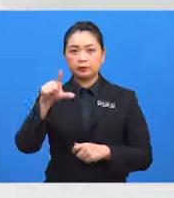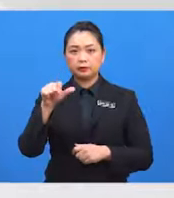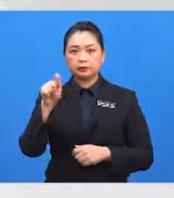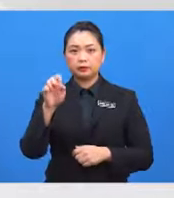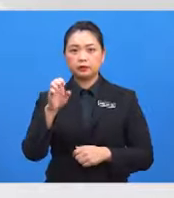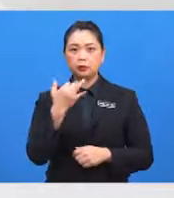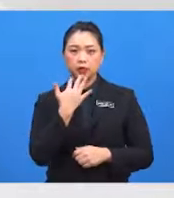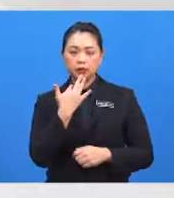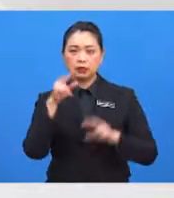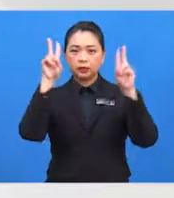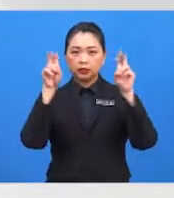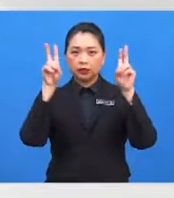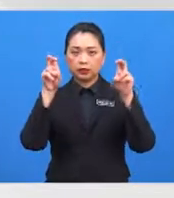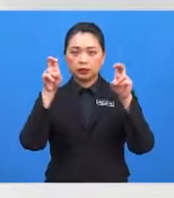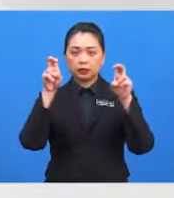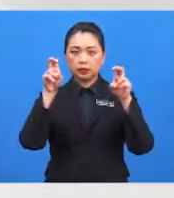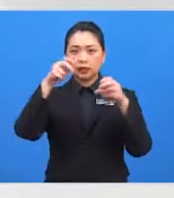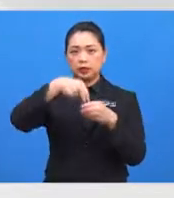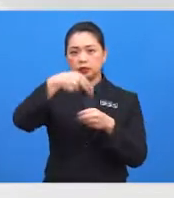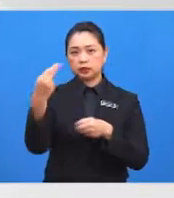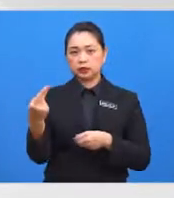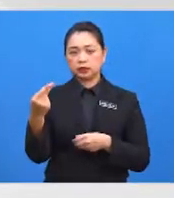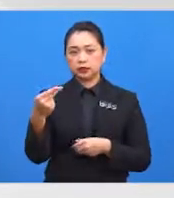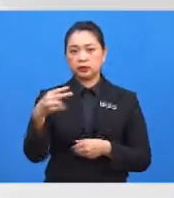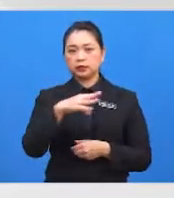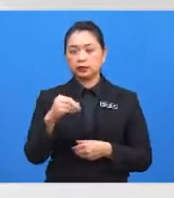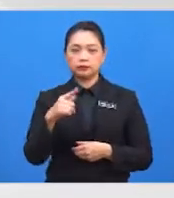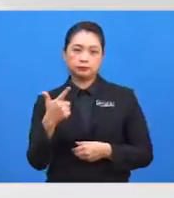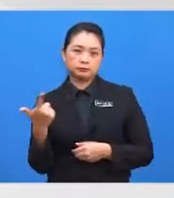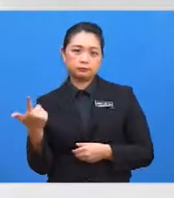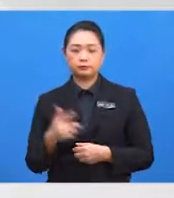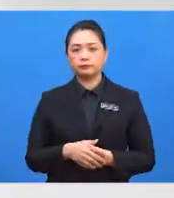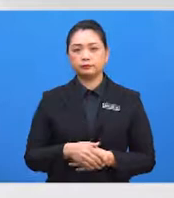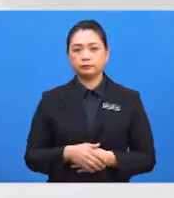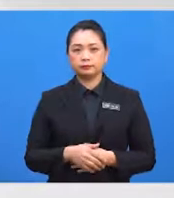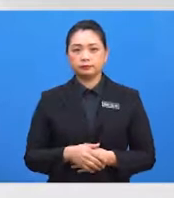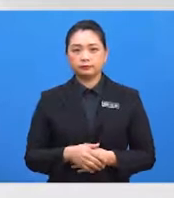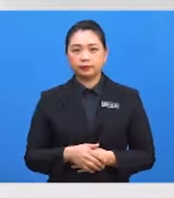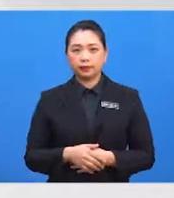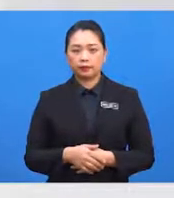warna, tarikh penghasilan plate dan sebagainya.